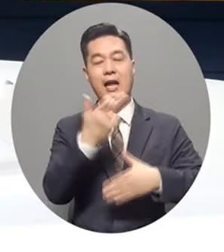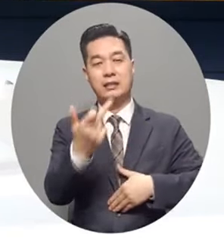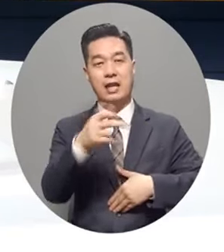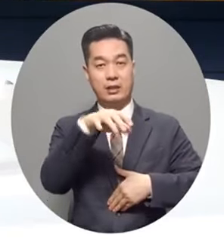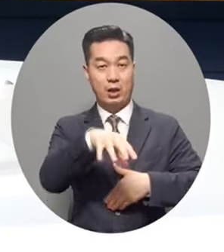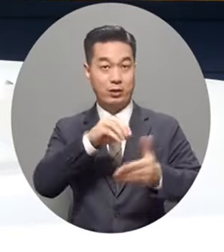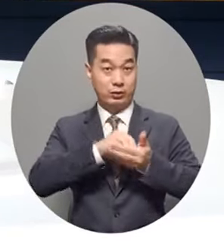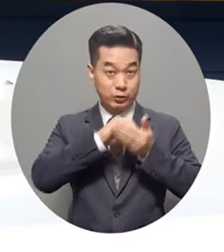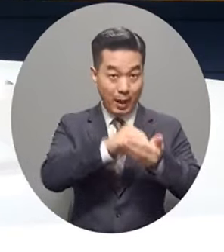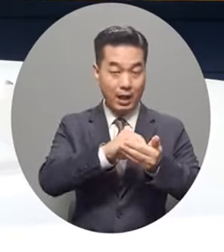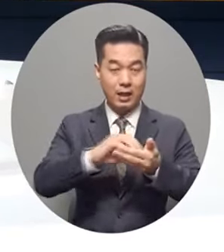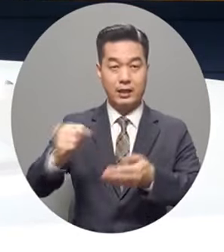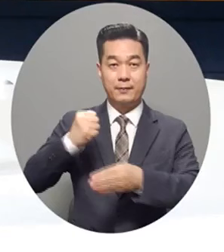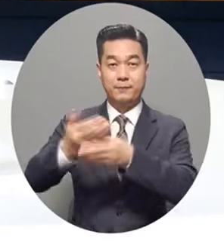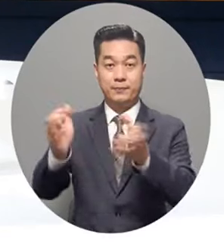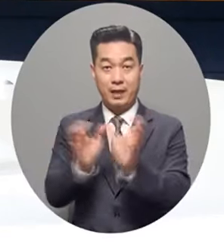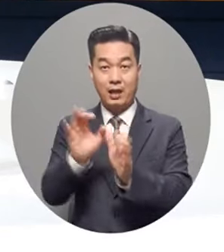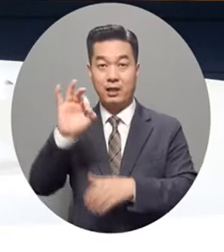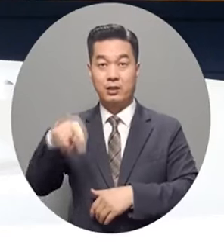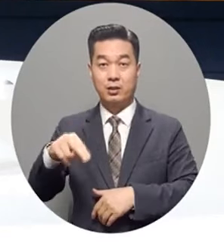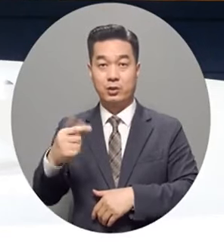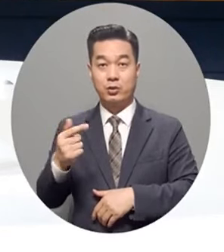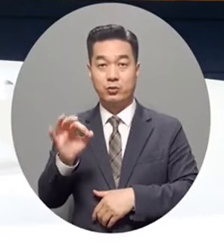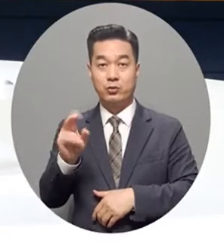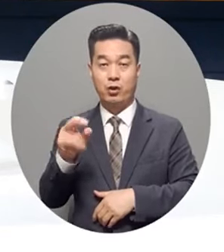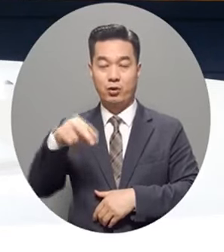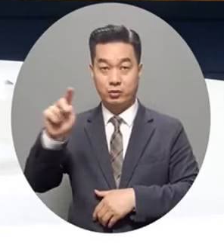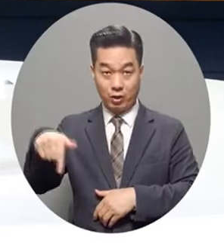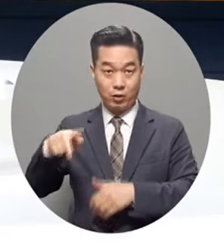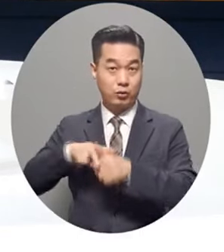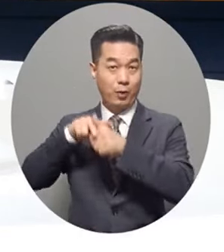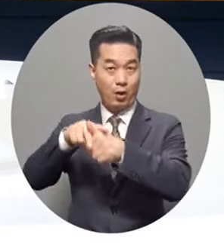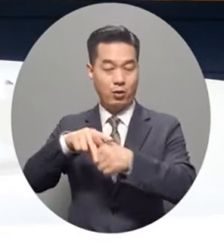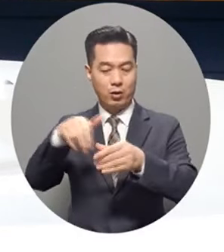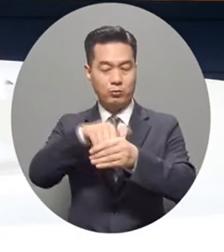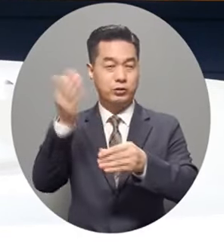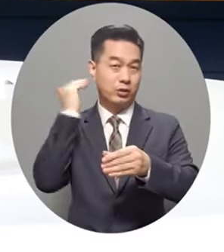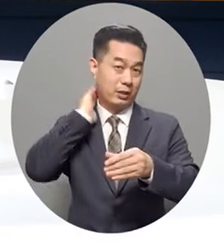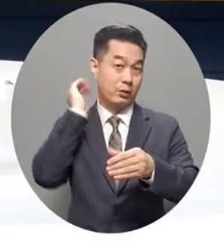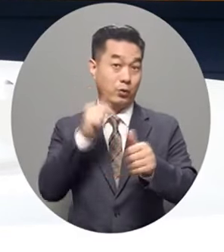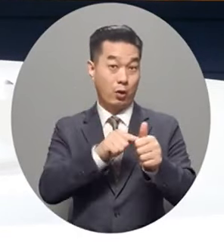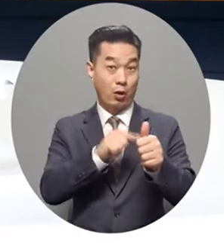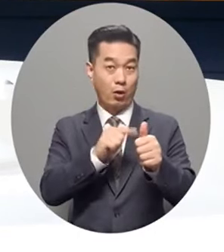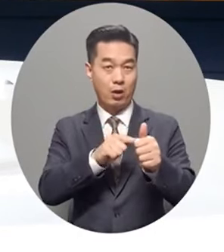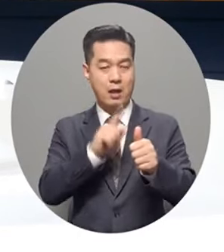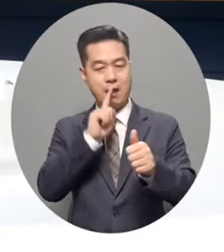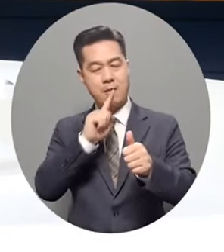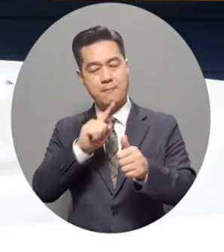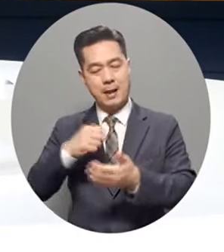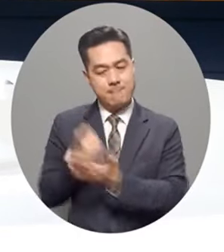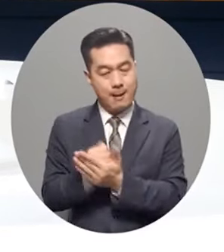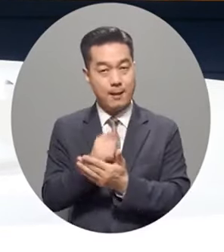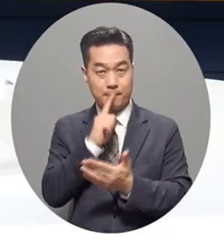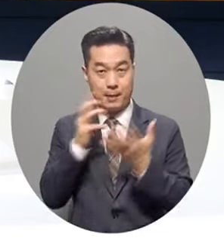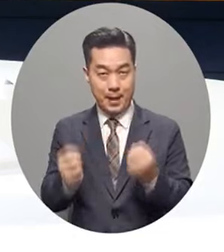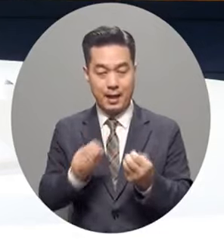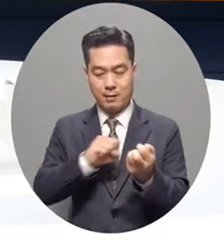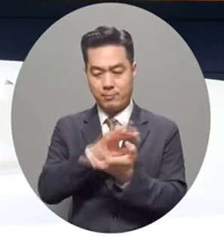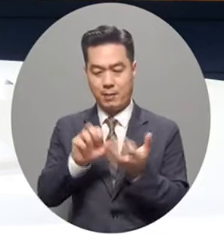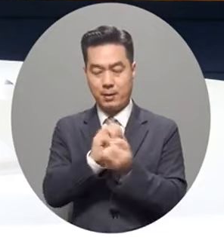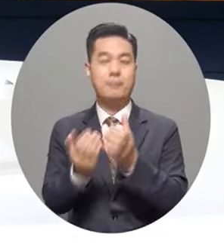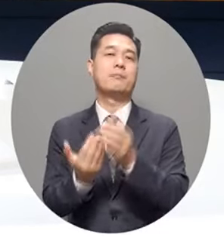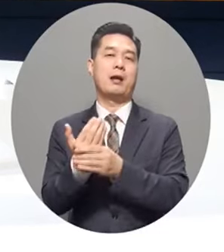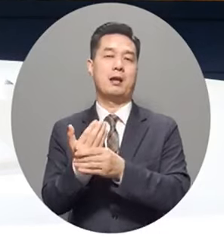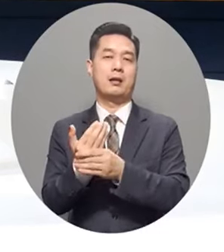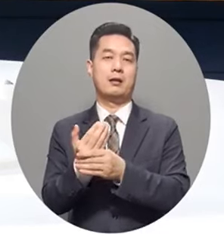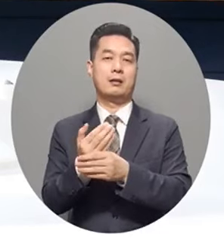출마한 국민의힘 윤영석 후보가 문 전 대통령을 겨냥해 노골적인 막말을 해서 파문이 일고 있습니다.